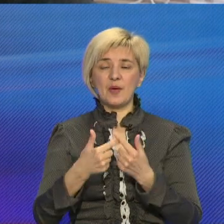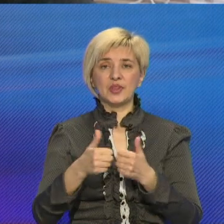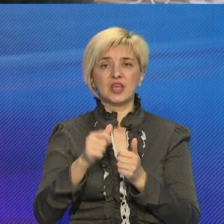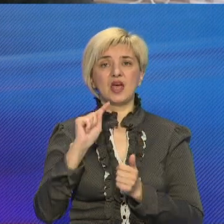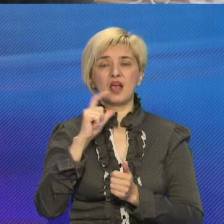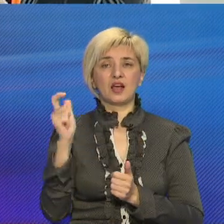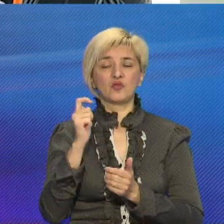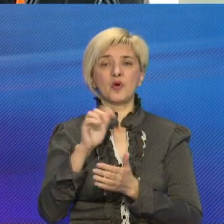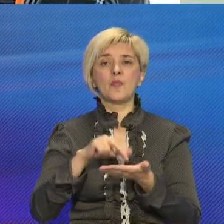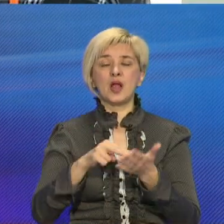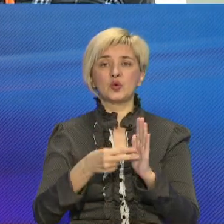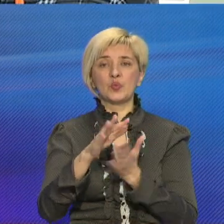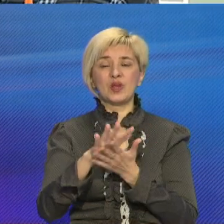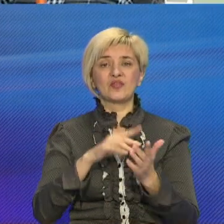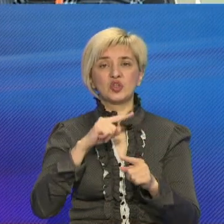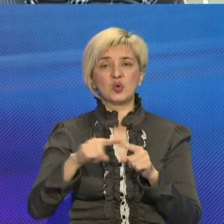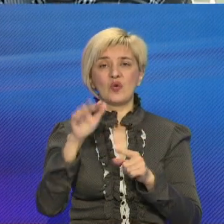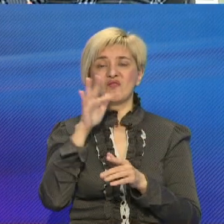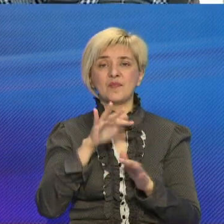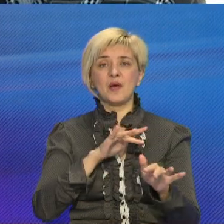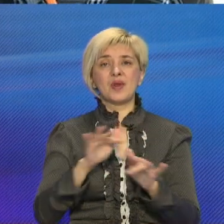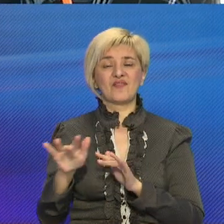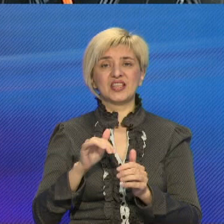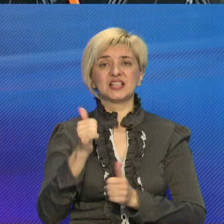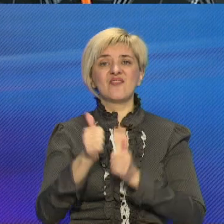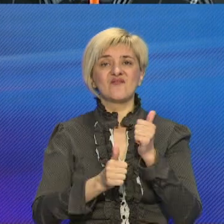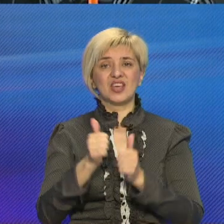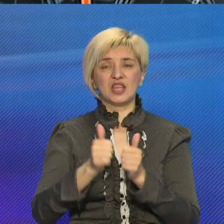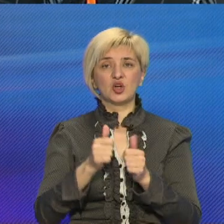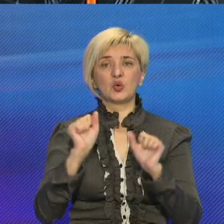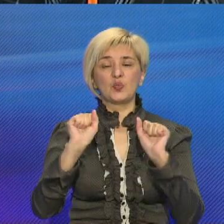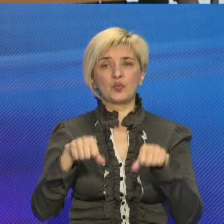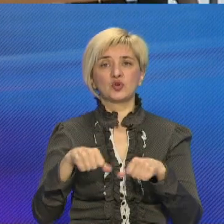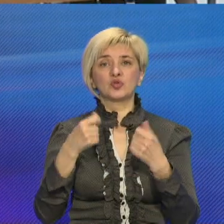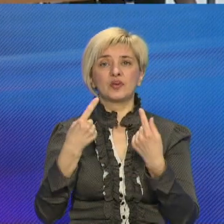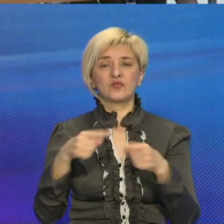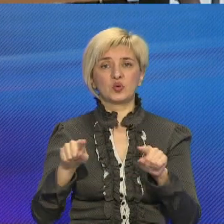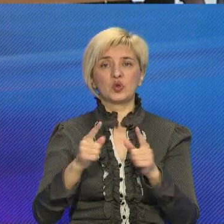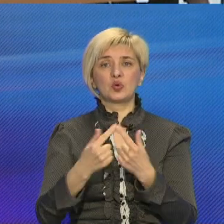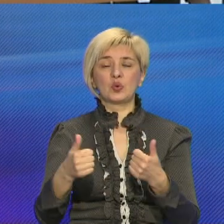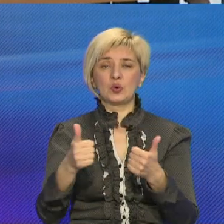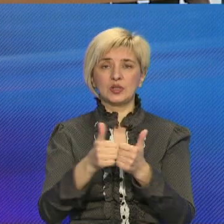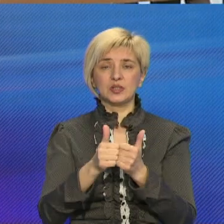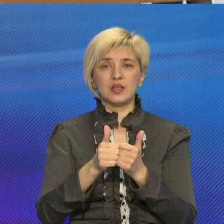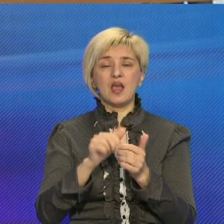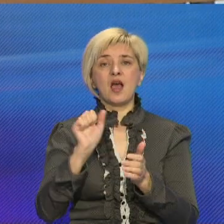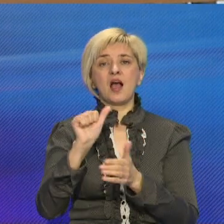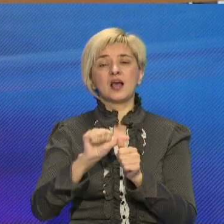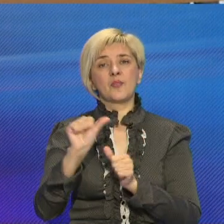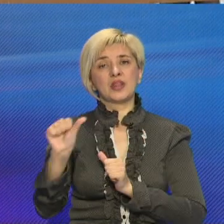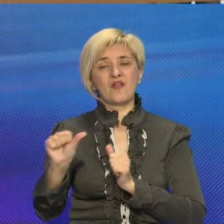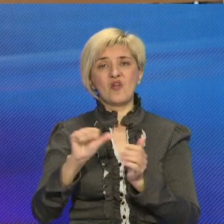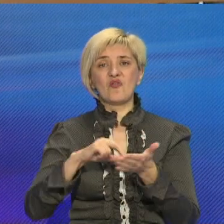планують протягувати. У хокім часі провести вікторину зможуть учні інших установ прийомання. Окрім того, у планах гродінських